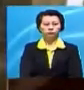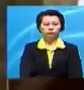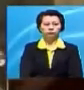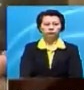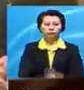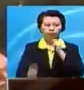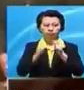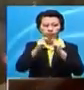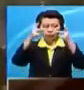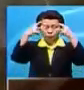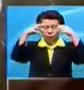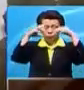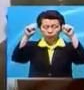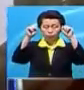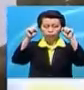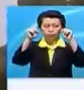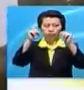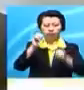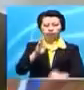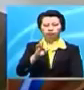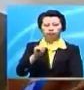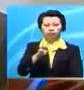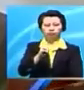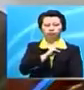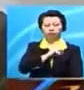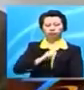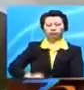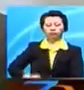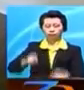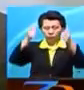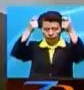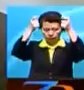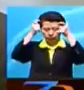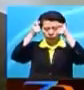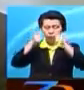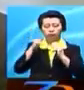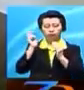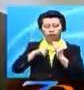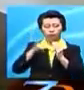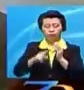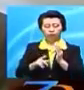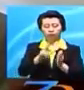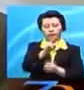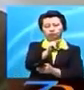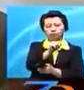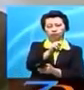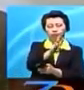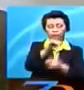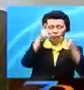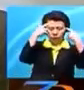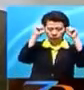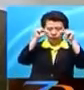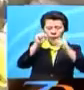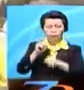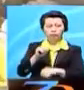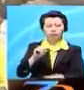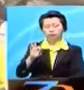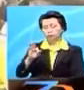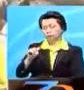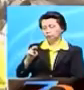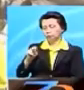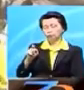Tito Presiden FAM Tengku Mahkota Pahang Tengku Abdullah Sultan Ahmad Shah yang dibacakan Naib Presiden FAM Datuk Seri Afandi